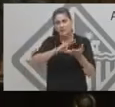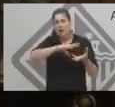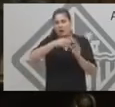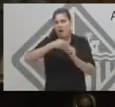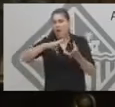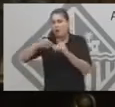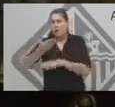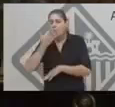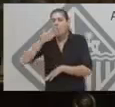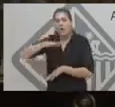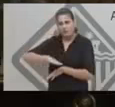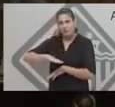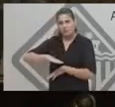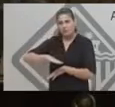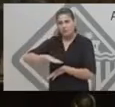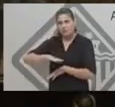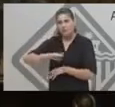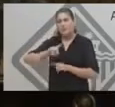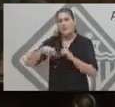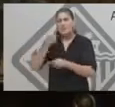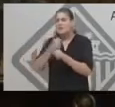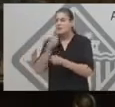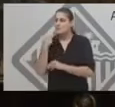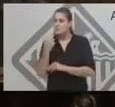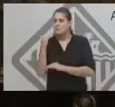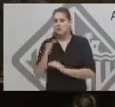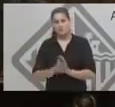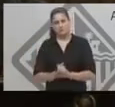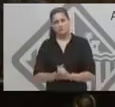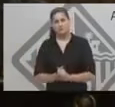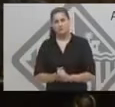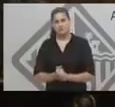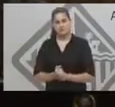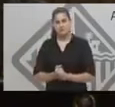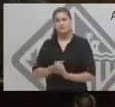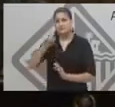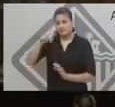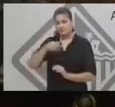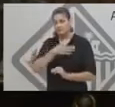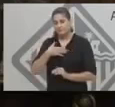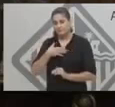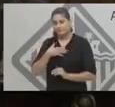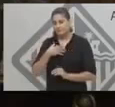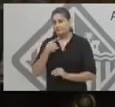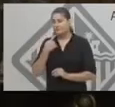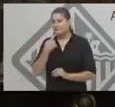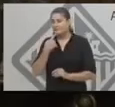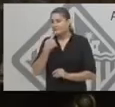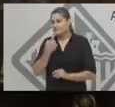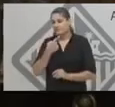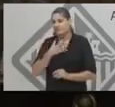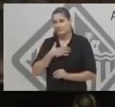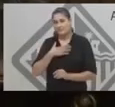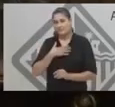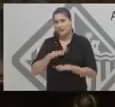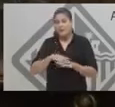de forma adequada i eficient. I també volia dedicar aquestes paraules tant a la